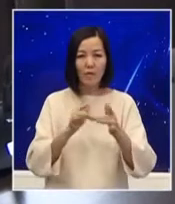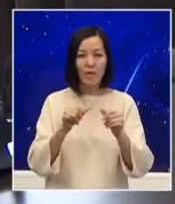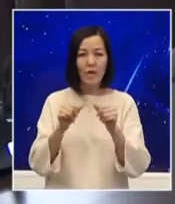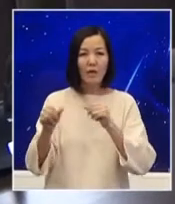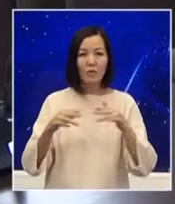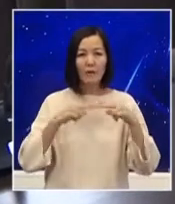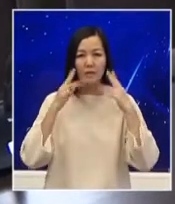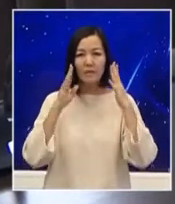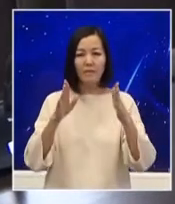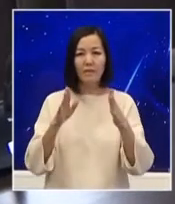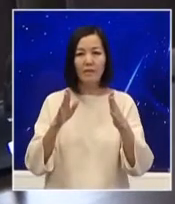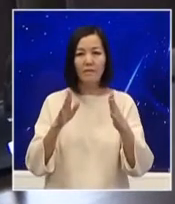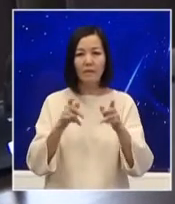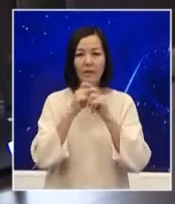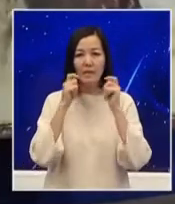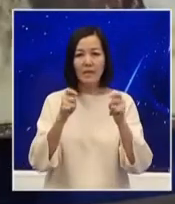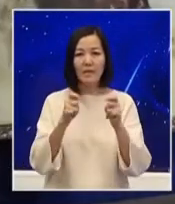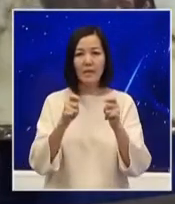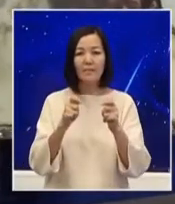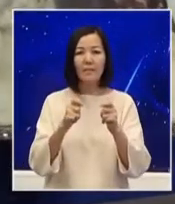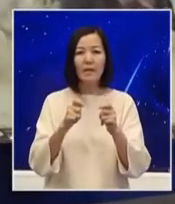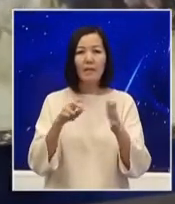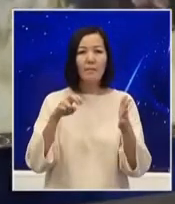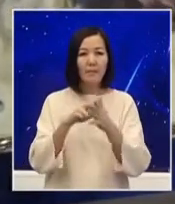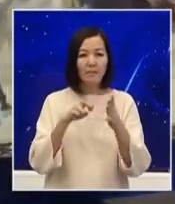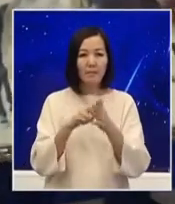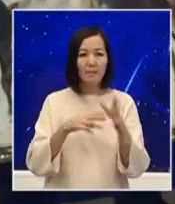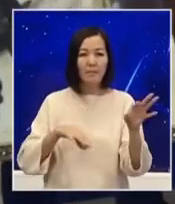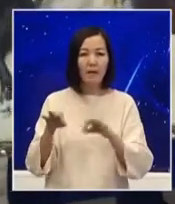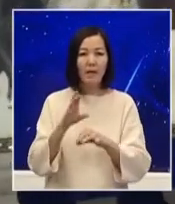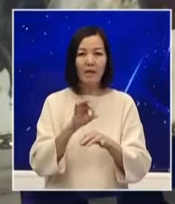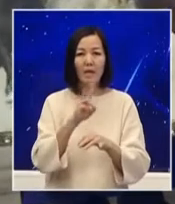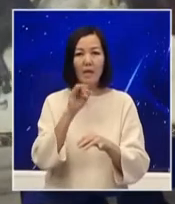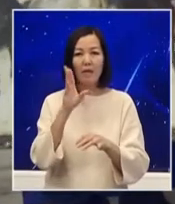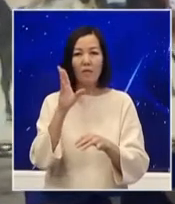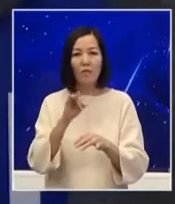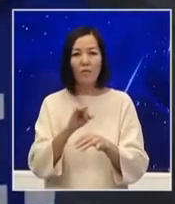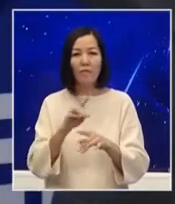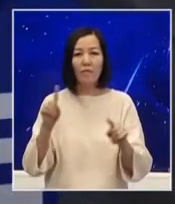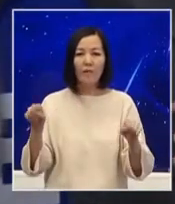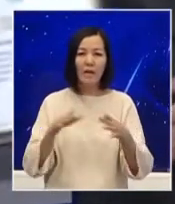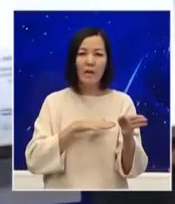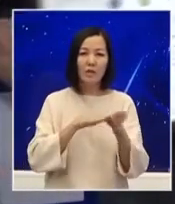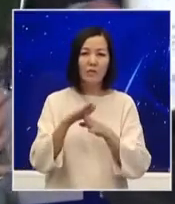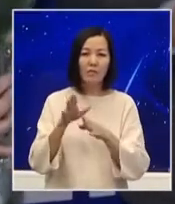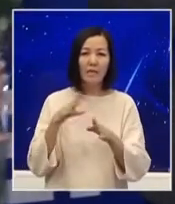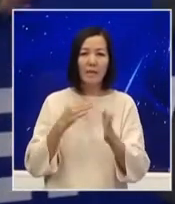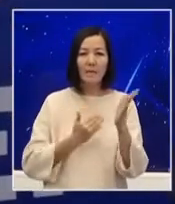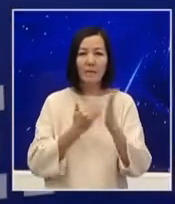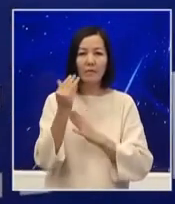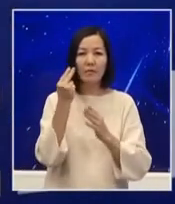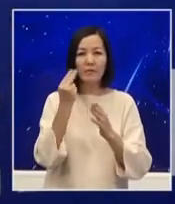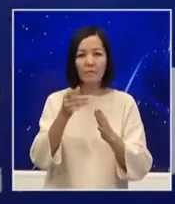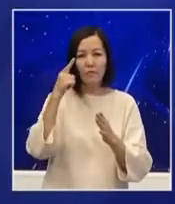онлайн-режиме. Особо активных волонтеров наградили призами и благодарственными письмами. Проект ЕГО в Жаршысы реализован для повышения